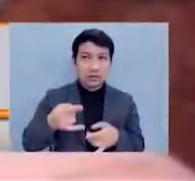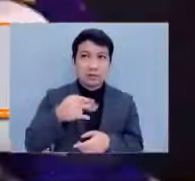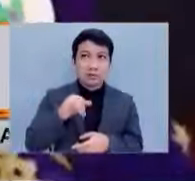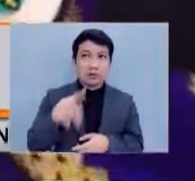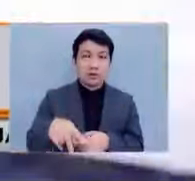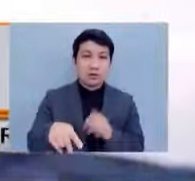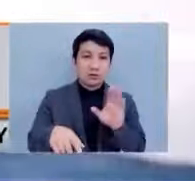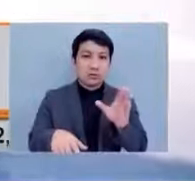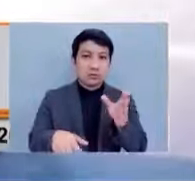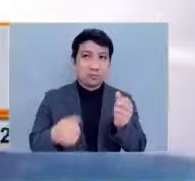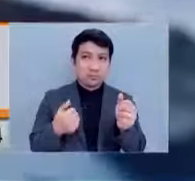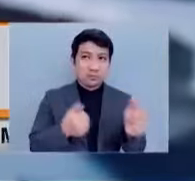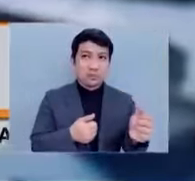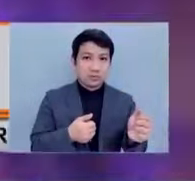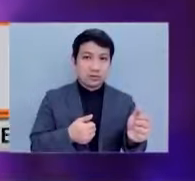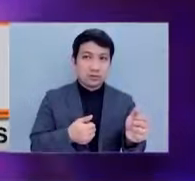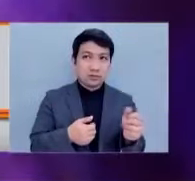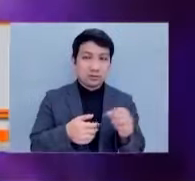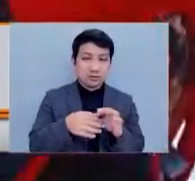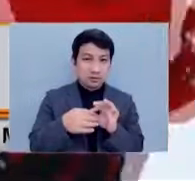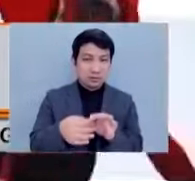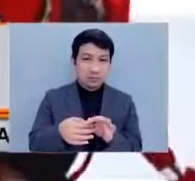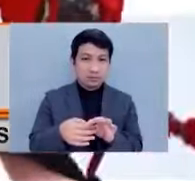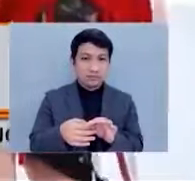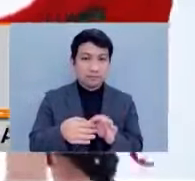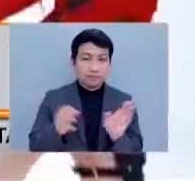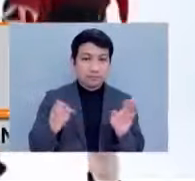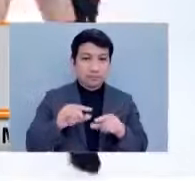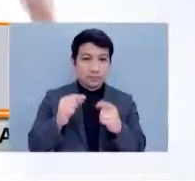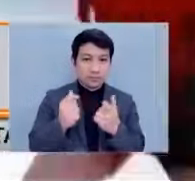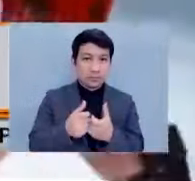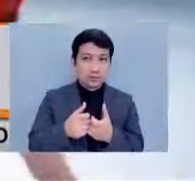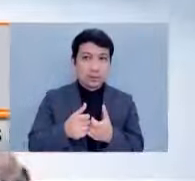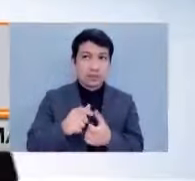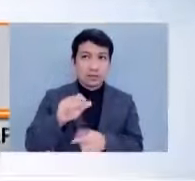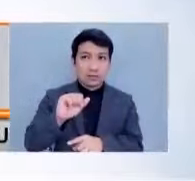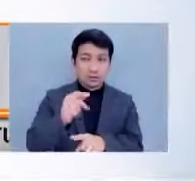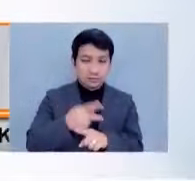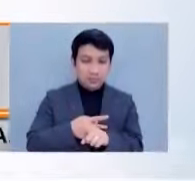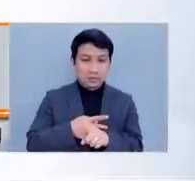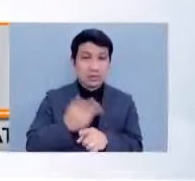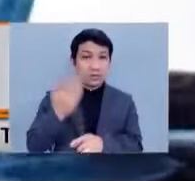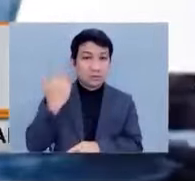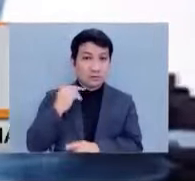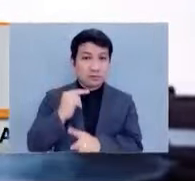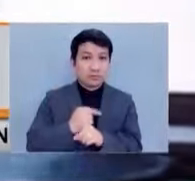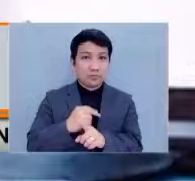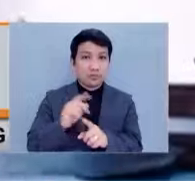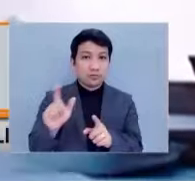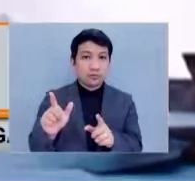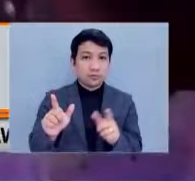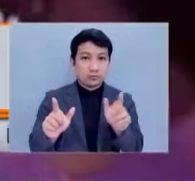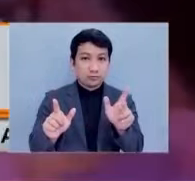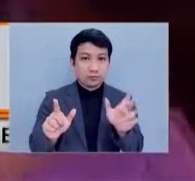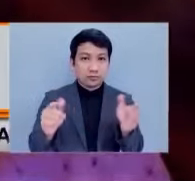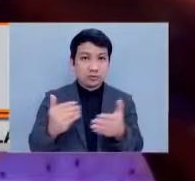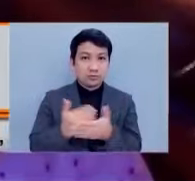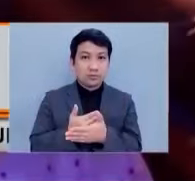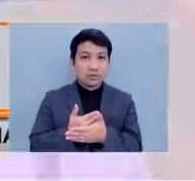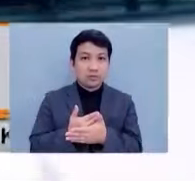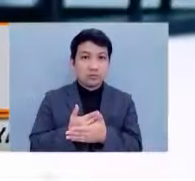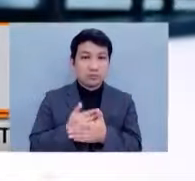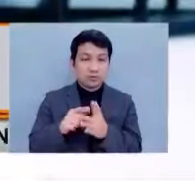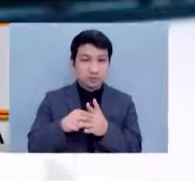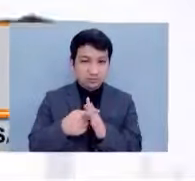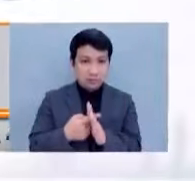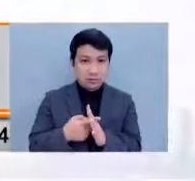naman yan ng release ng mini-album ng grupo sa April. Nitong November 2023 lang nang mag-debut ang